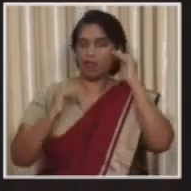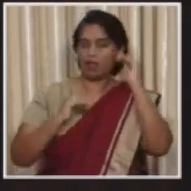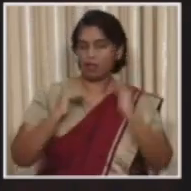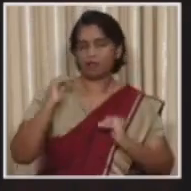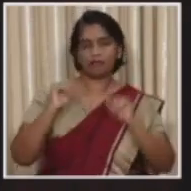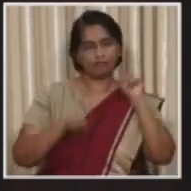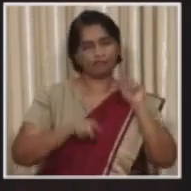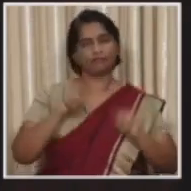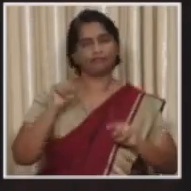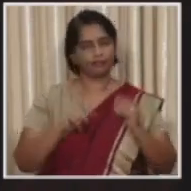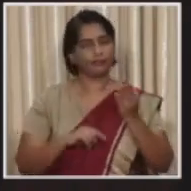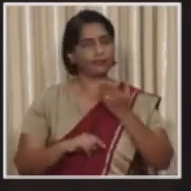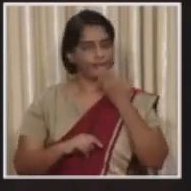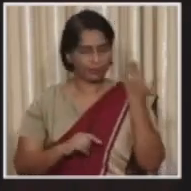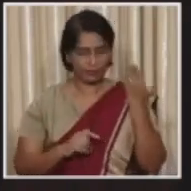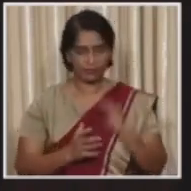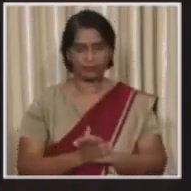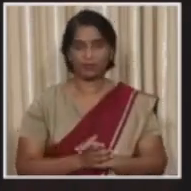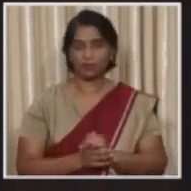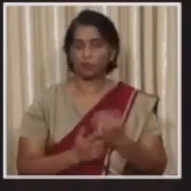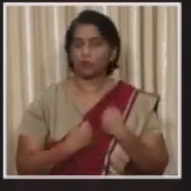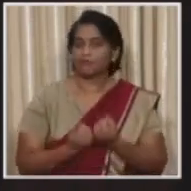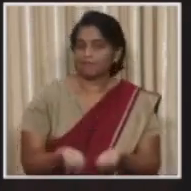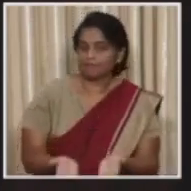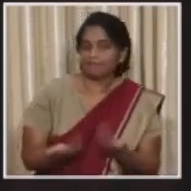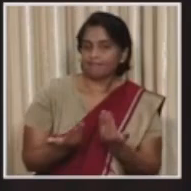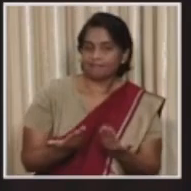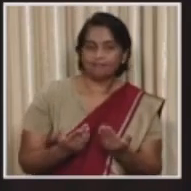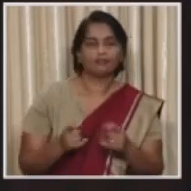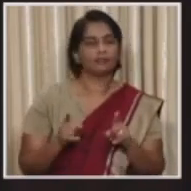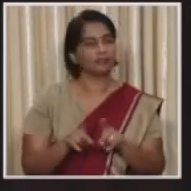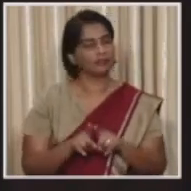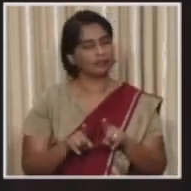වෙන්නත් ඉඩ තියෙනවා. ධෛර්යමත් කළ යුතු අංශ